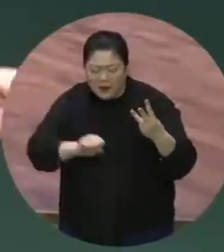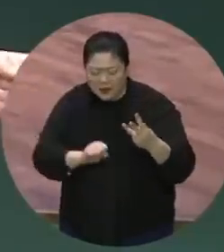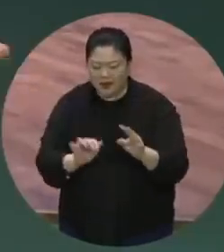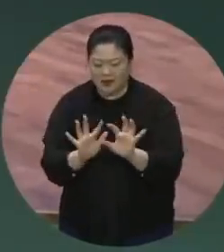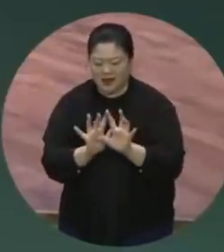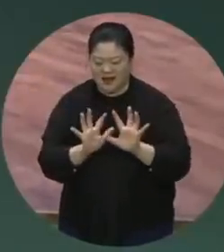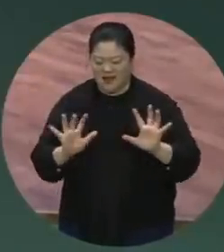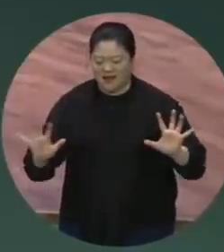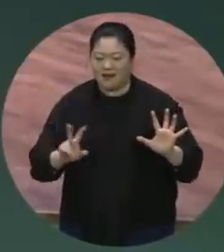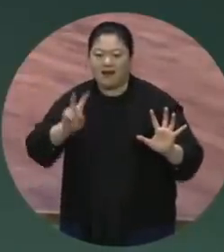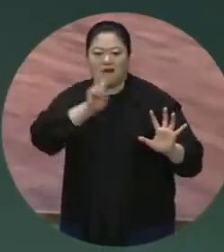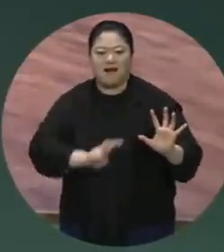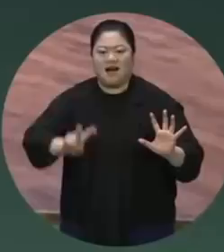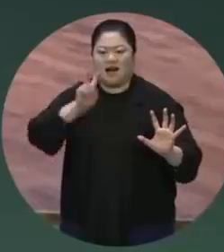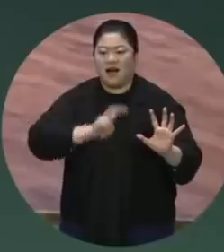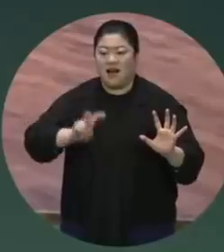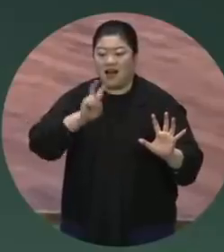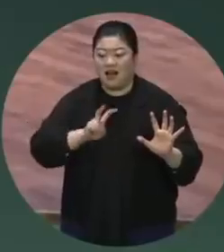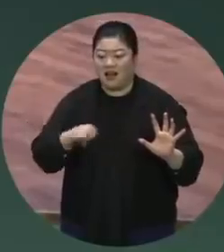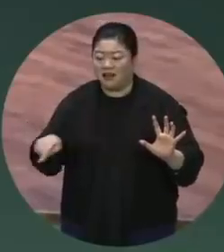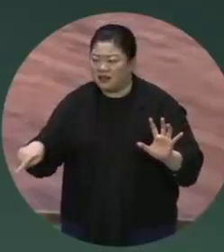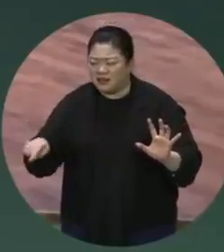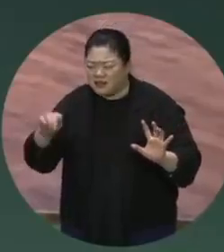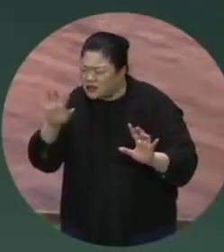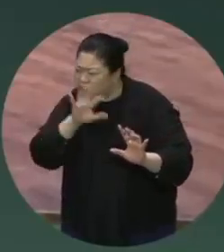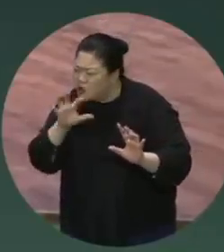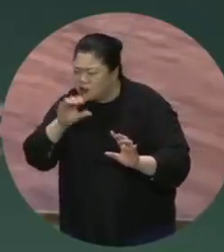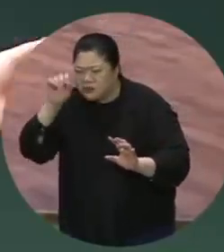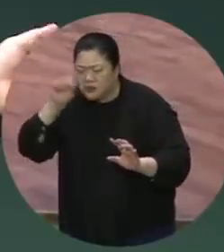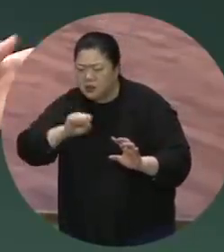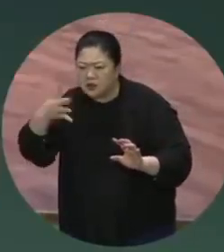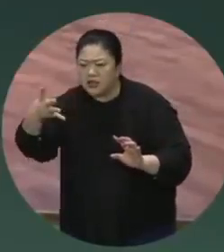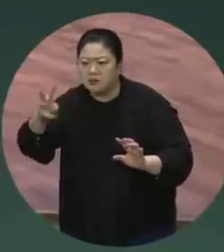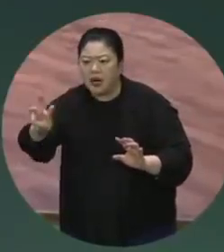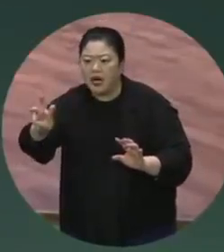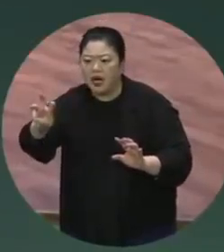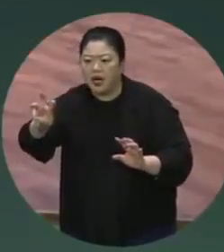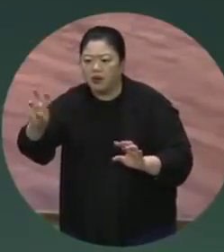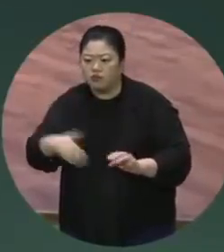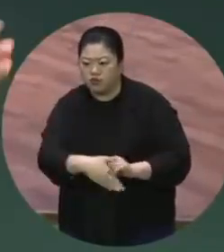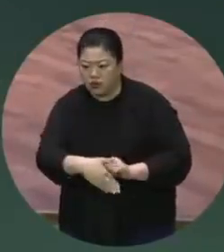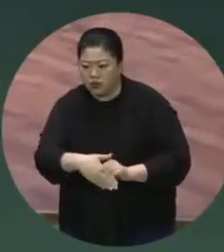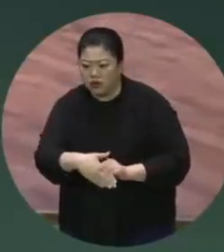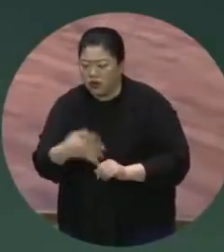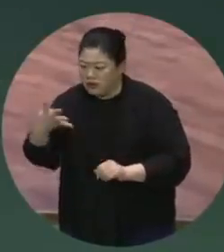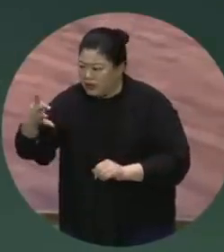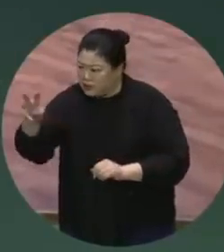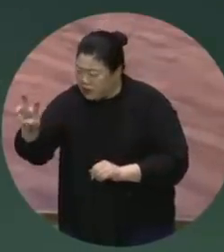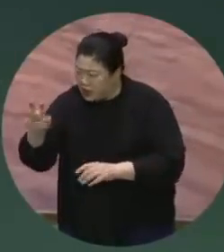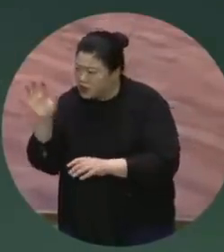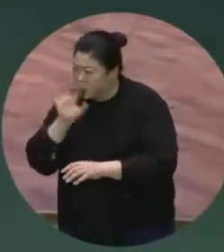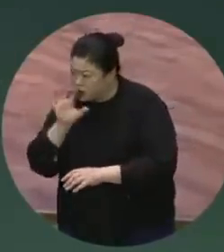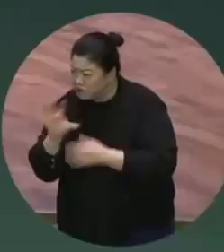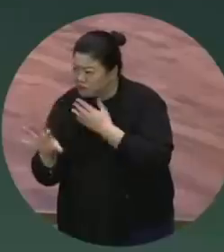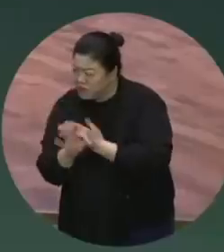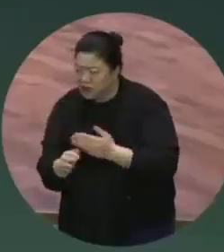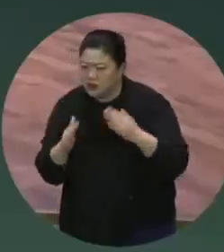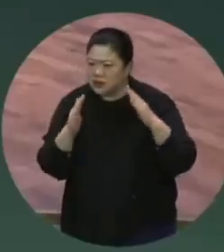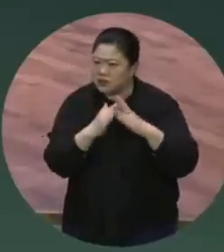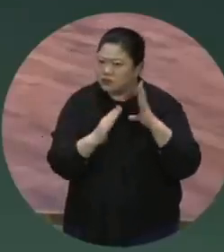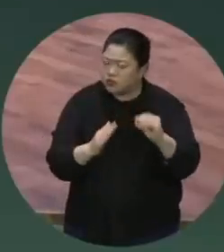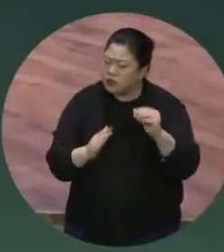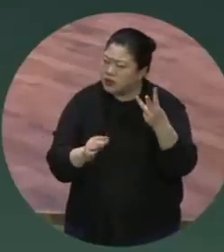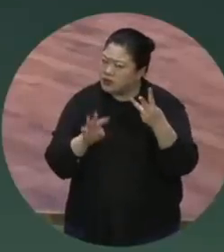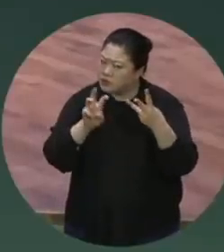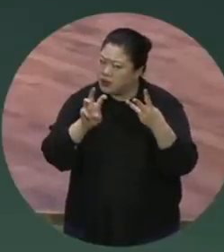이 연습을 4시 반부터 하더라고. 그러니까 아주 일찍이 나온 거지요. 아주 연습을 한다고 연습에